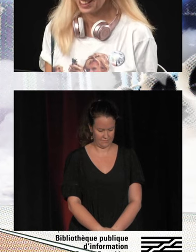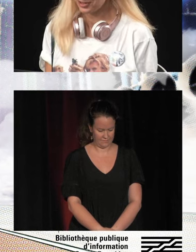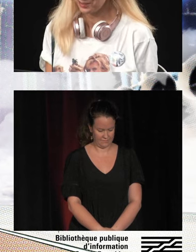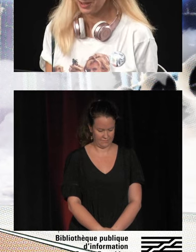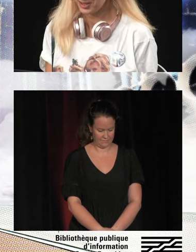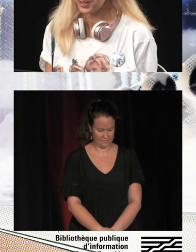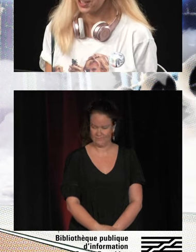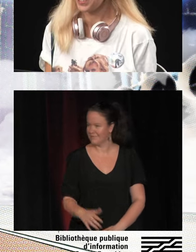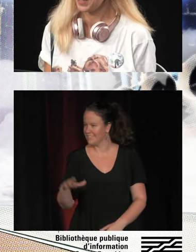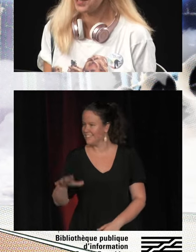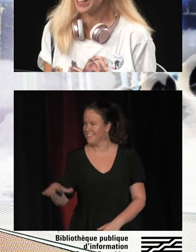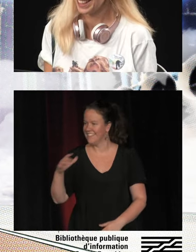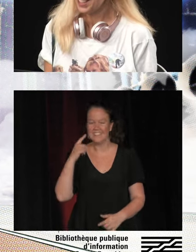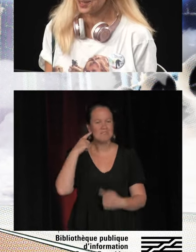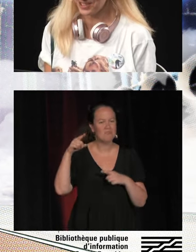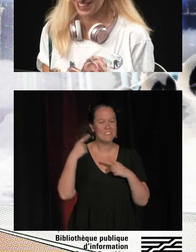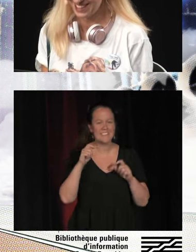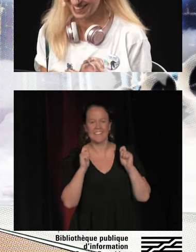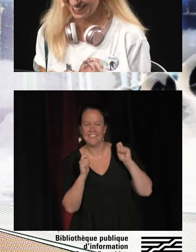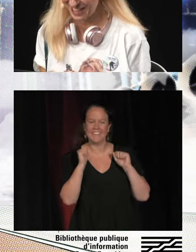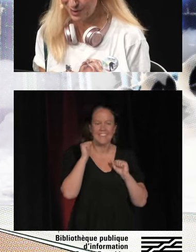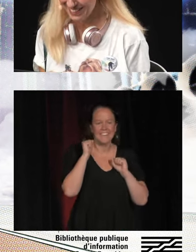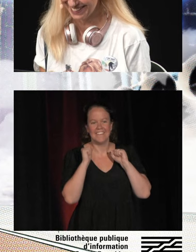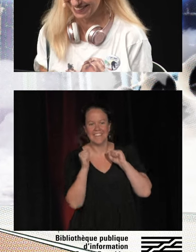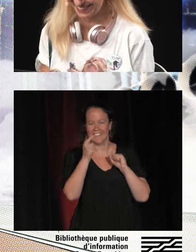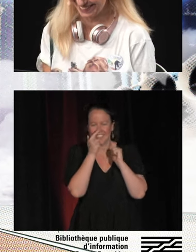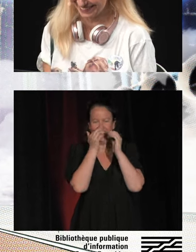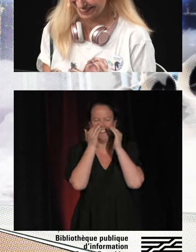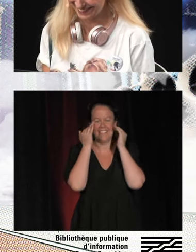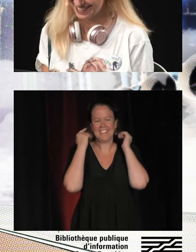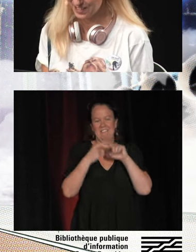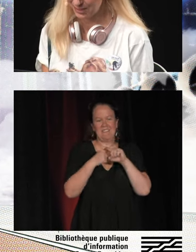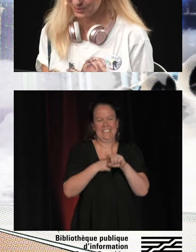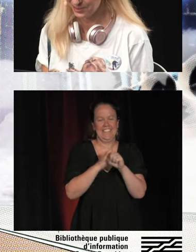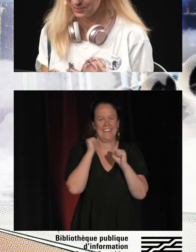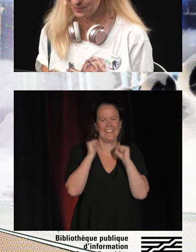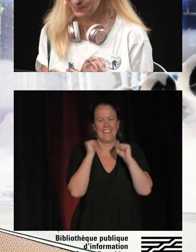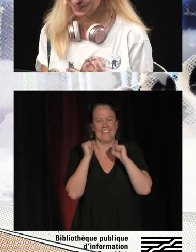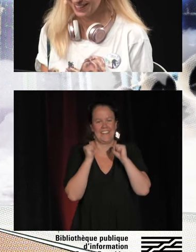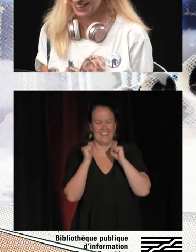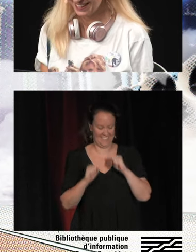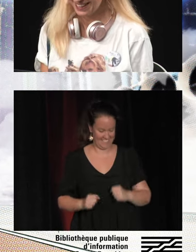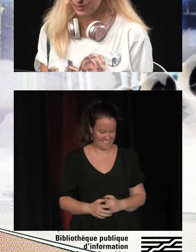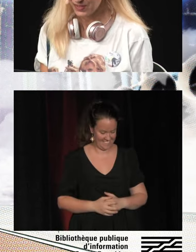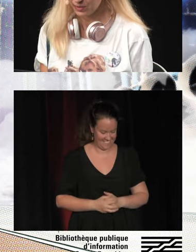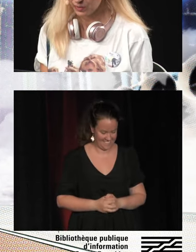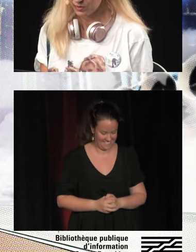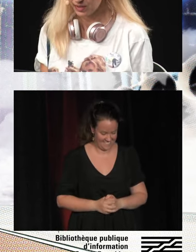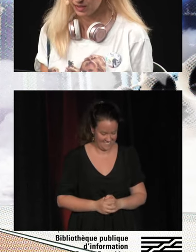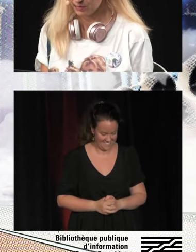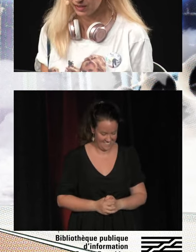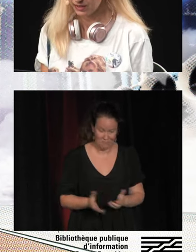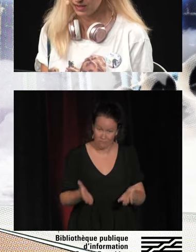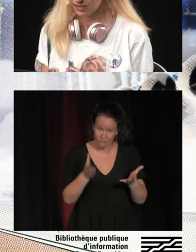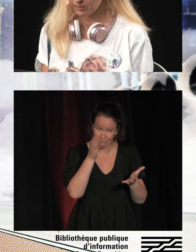Ça y est, les gens dans le public commencent à chanter la musique. Tu sens que ça les atteint également. C'est bien, continuez.